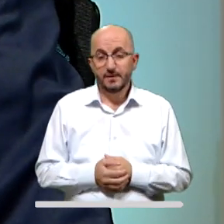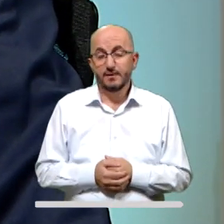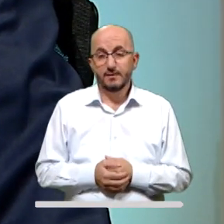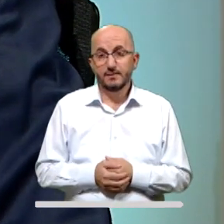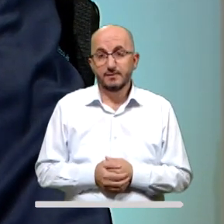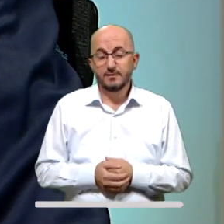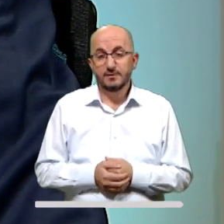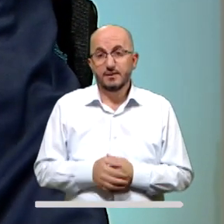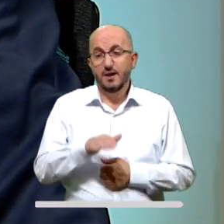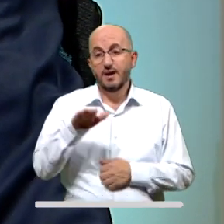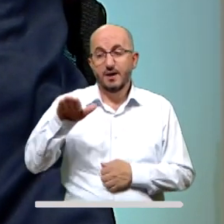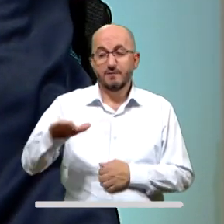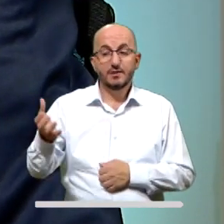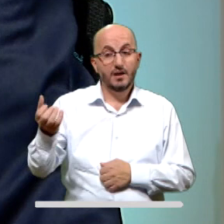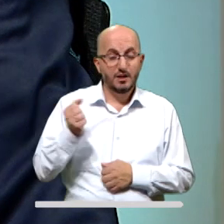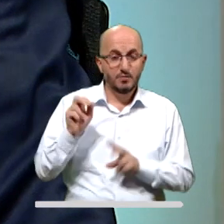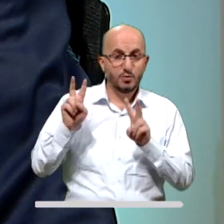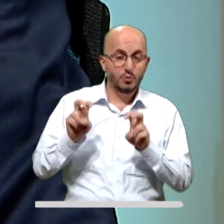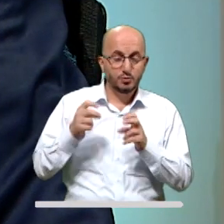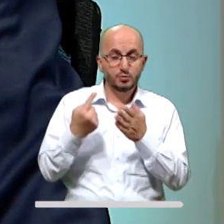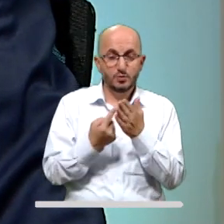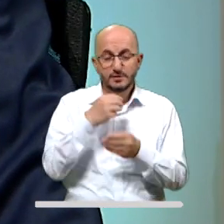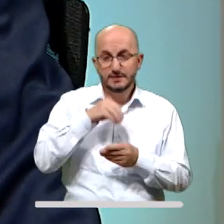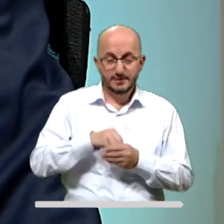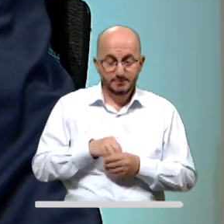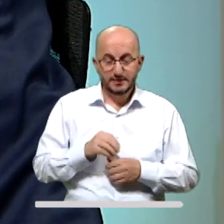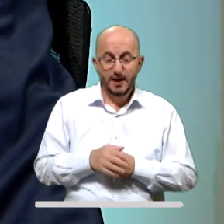tebenna, evlatlık meselesi Kur'an-ı Kerim'de